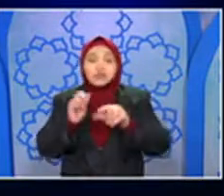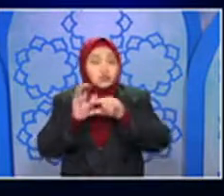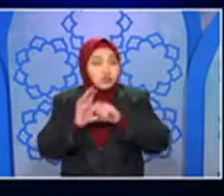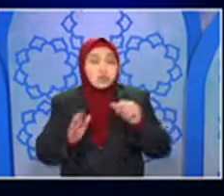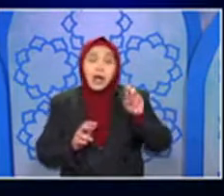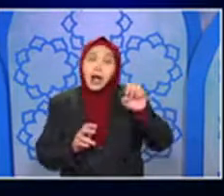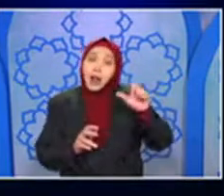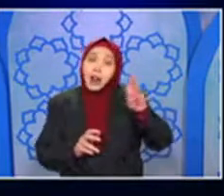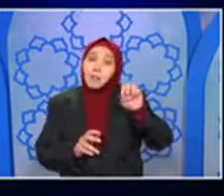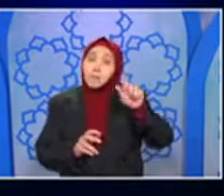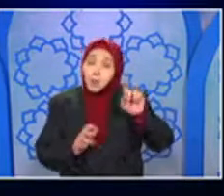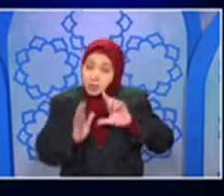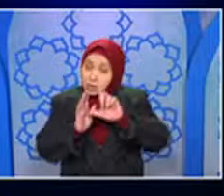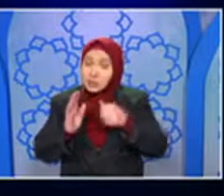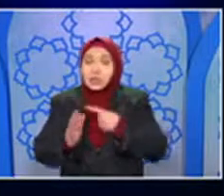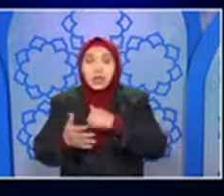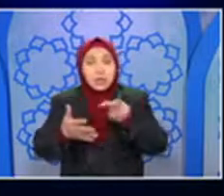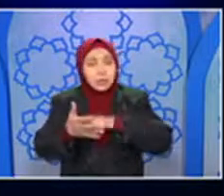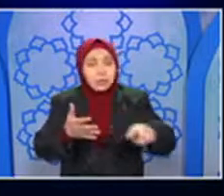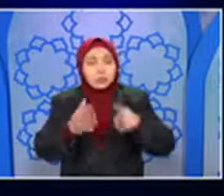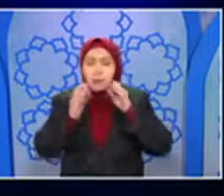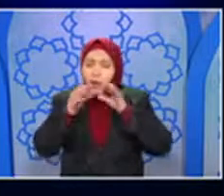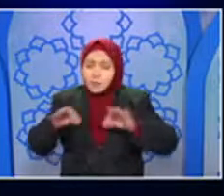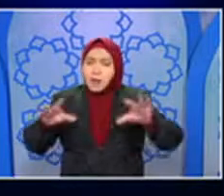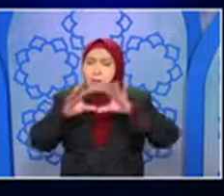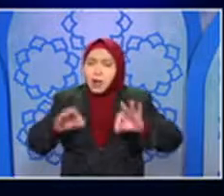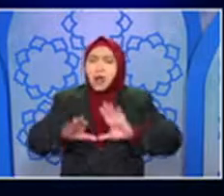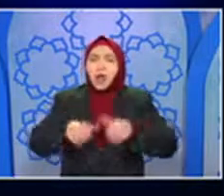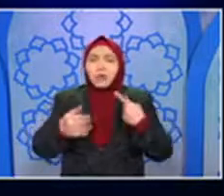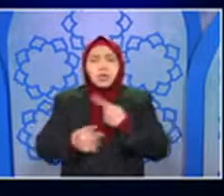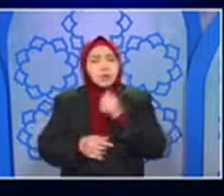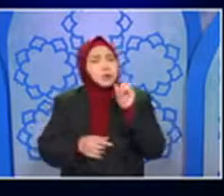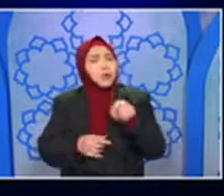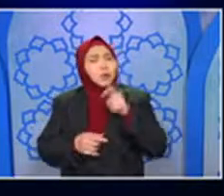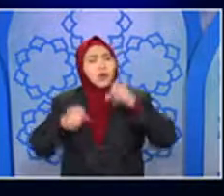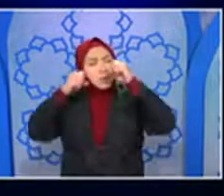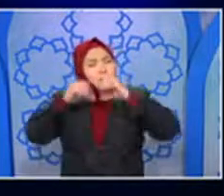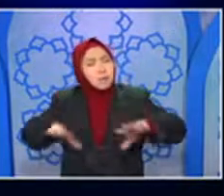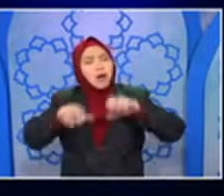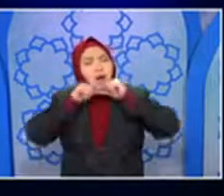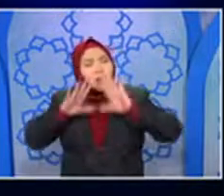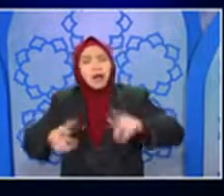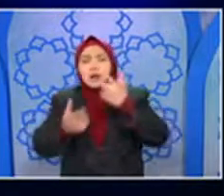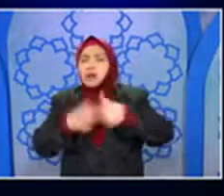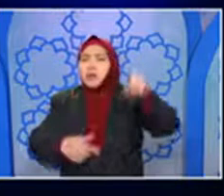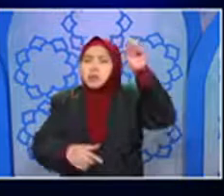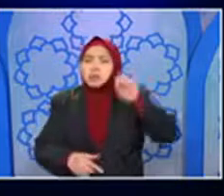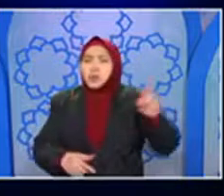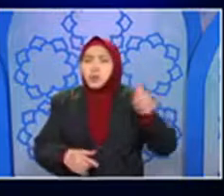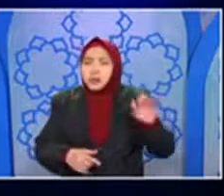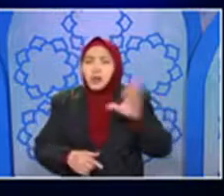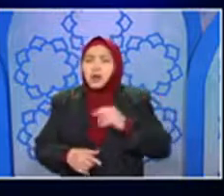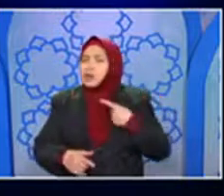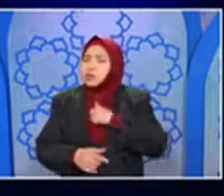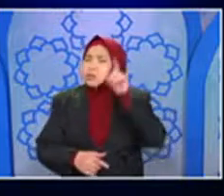akan baca sebentar nanti menekankan tentang betapa kita perlukan barakah daripada Allah Subhanahu Wa Taala. Kita perlukan